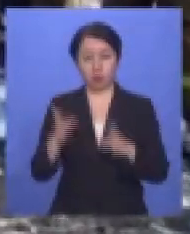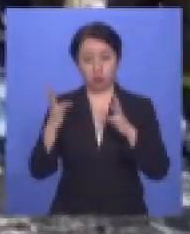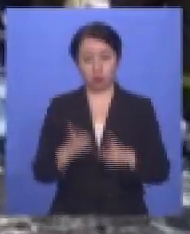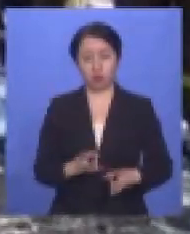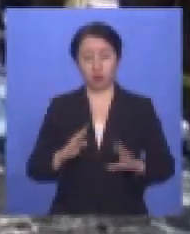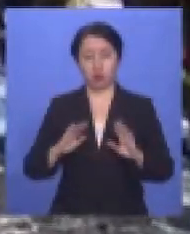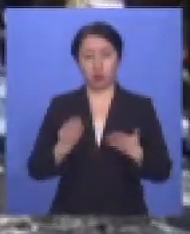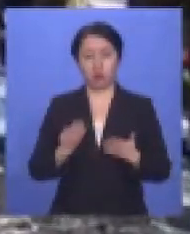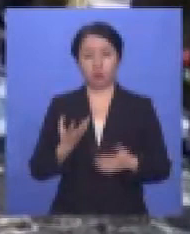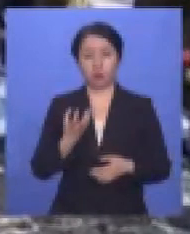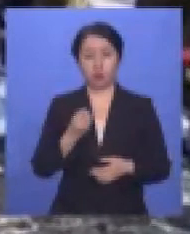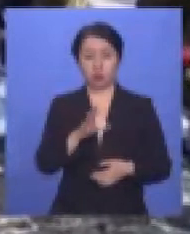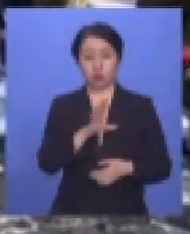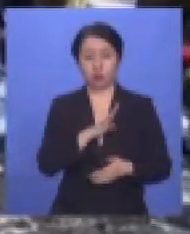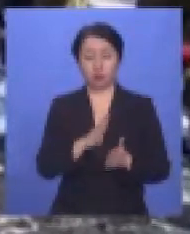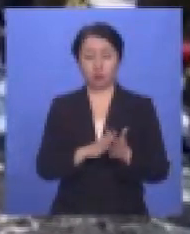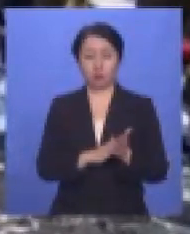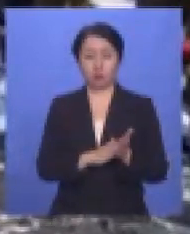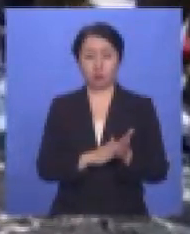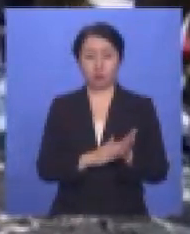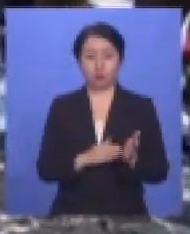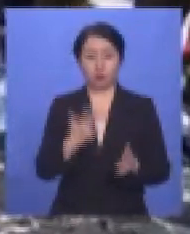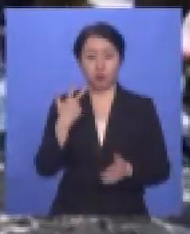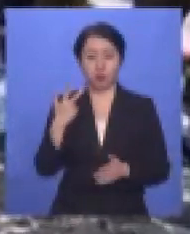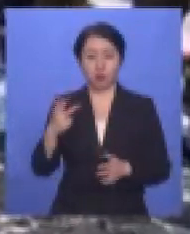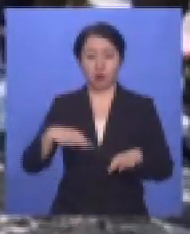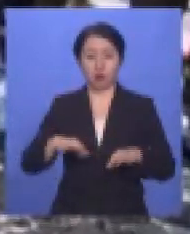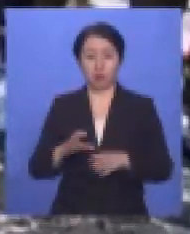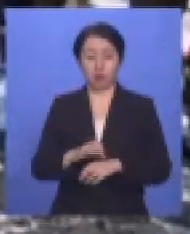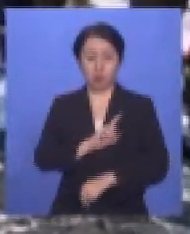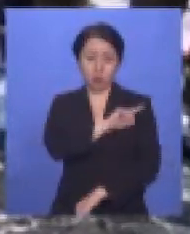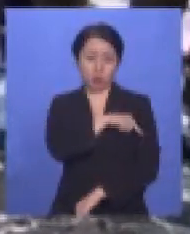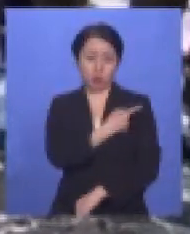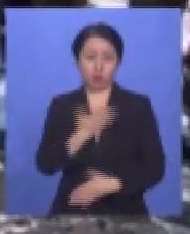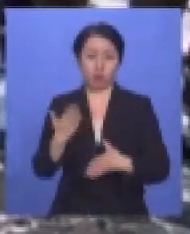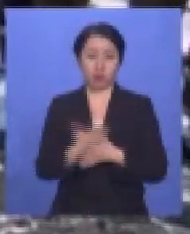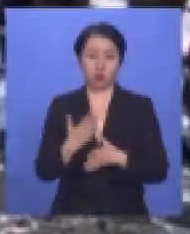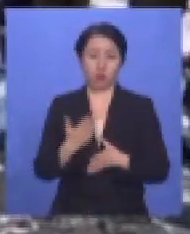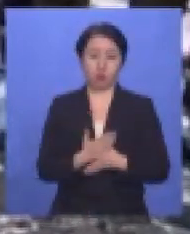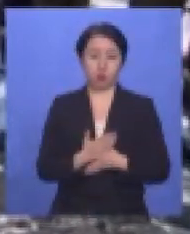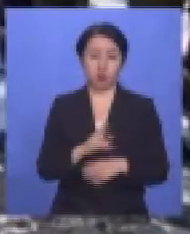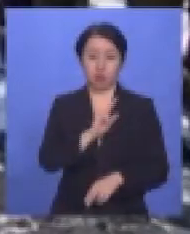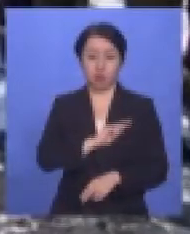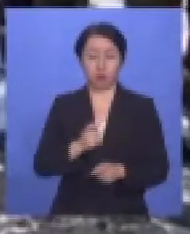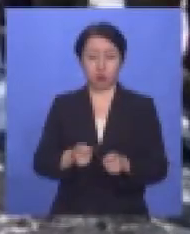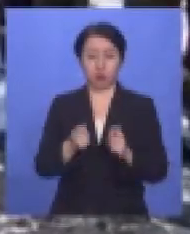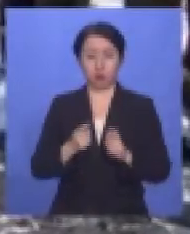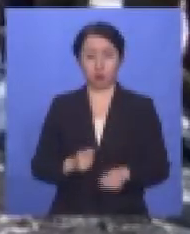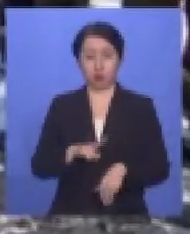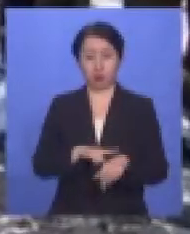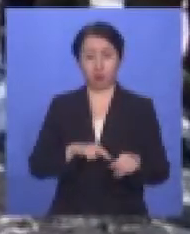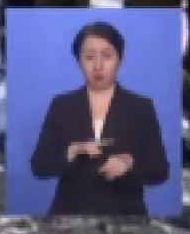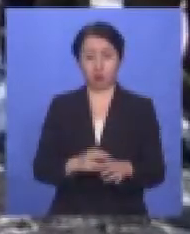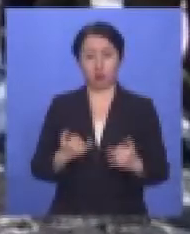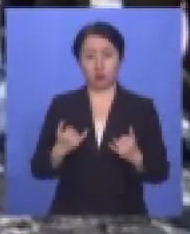ситуациям. Кроме этого, были привлечены 3 автомашины скорой медицинской помощи, а также сотрудники департамента полиции